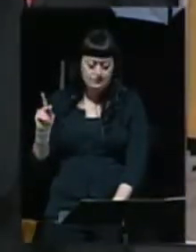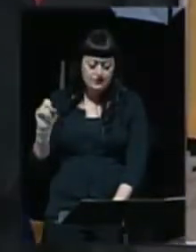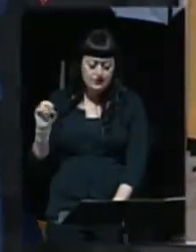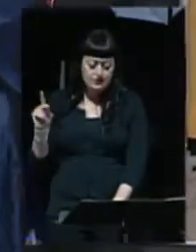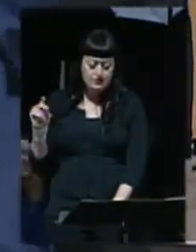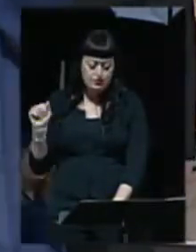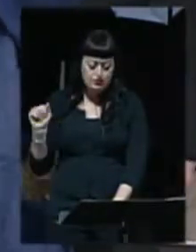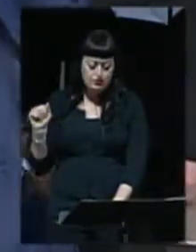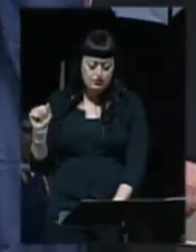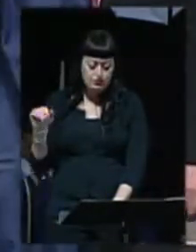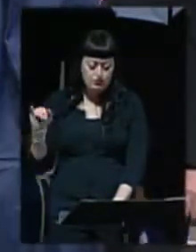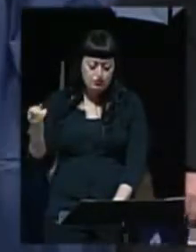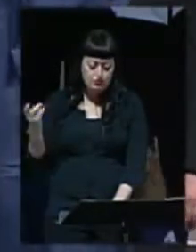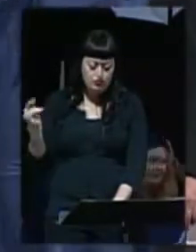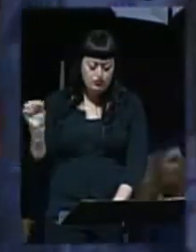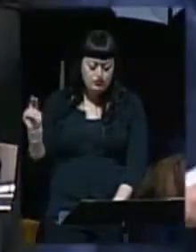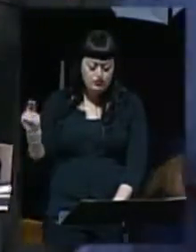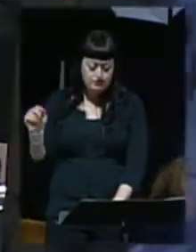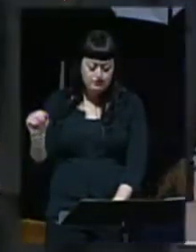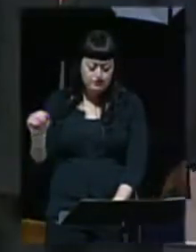Kendra Johnson.